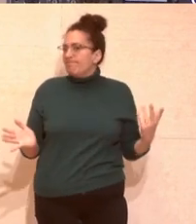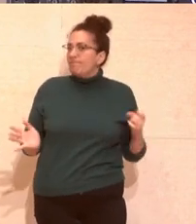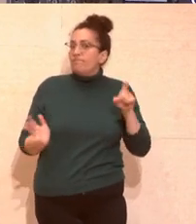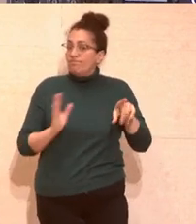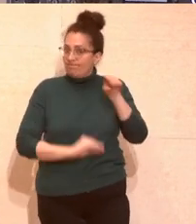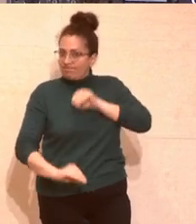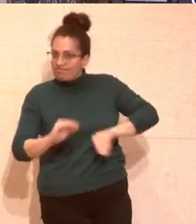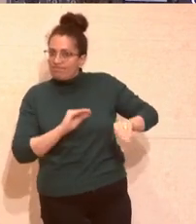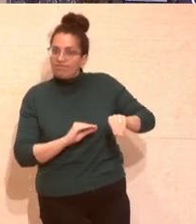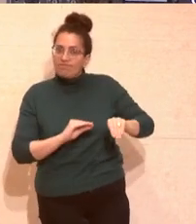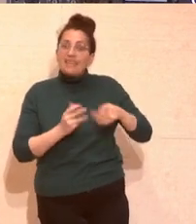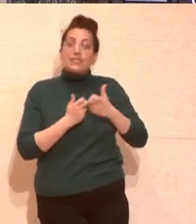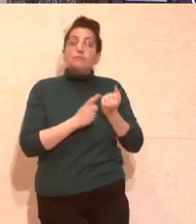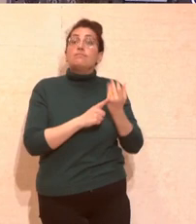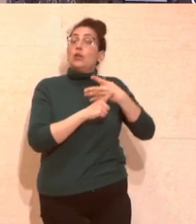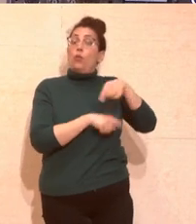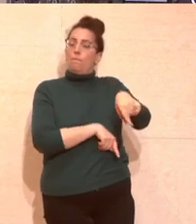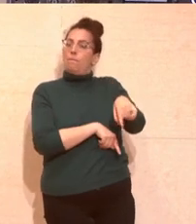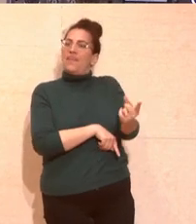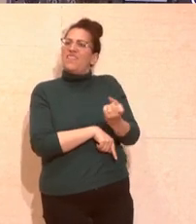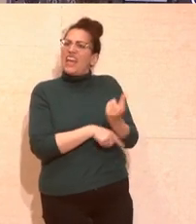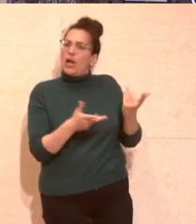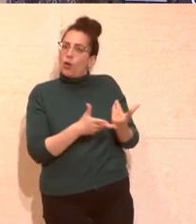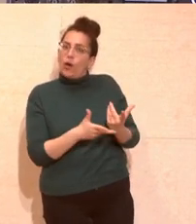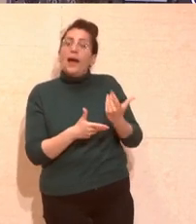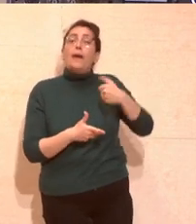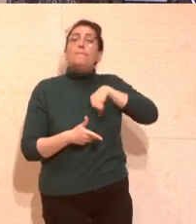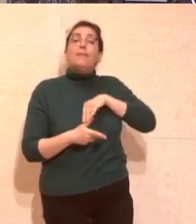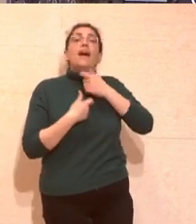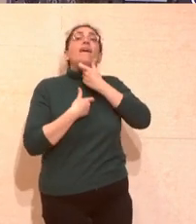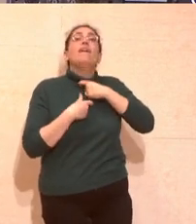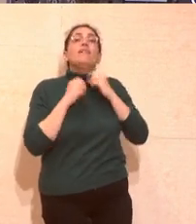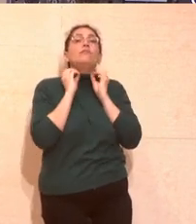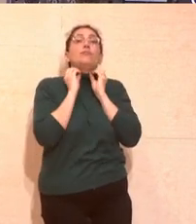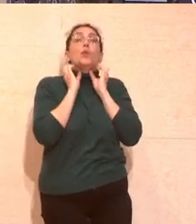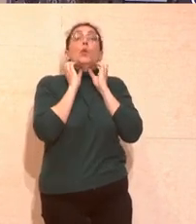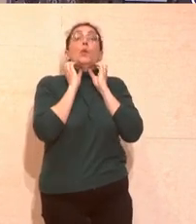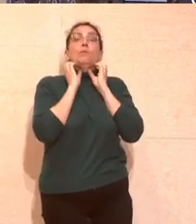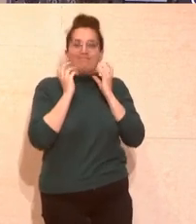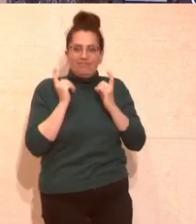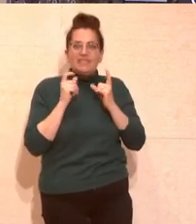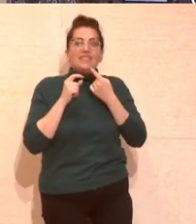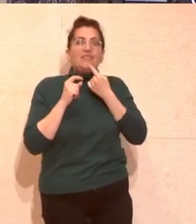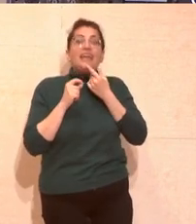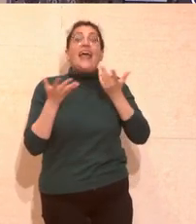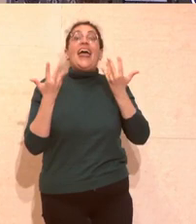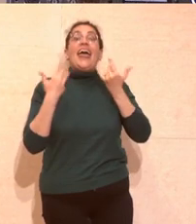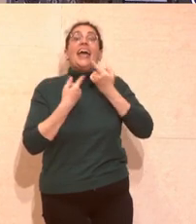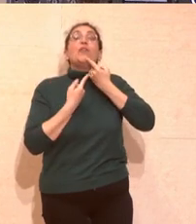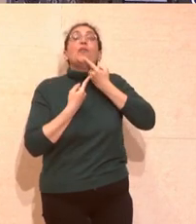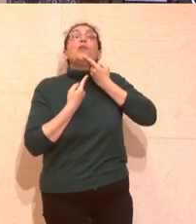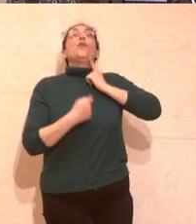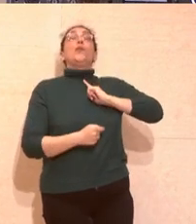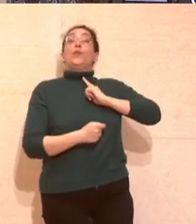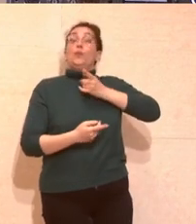la plupart du temps, le syndrome d'apnée du sommeil est occasionné par la grosseur des amygdales. Et lorsque la prise en charge est réalisée, on voit vraiment des changements